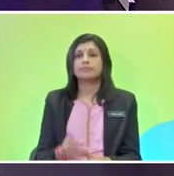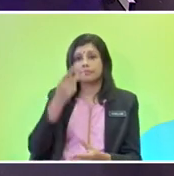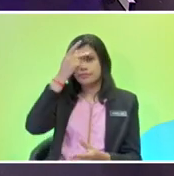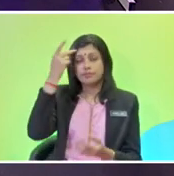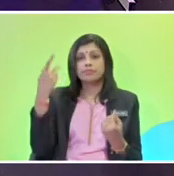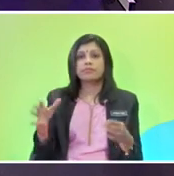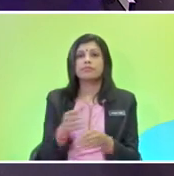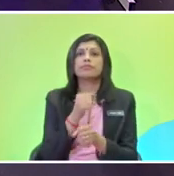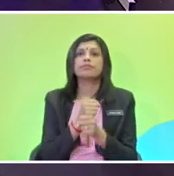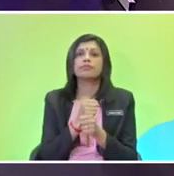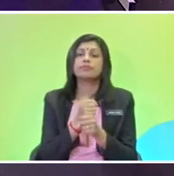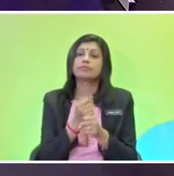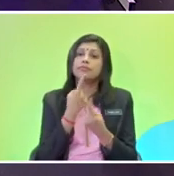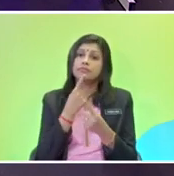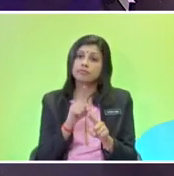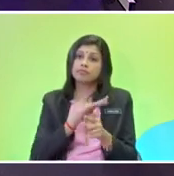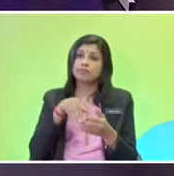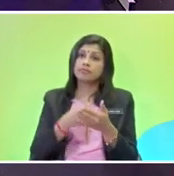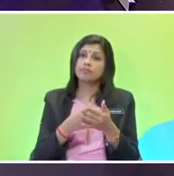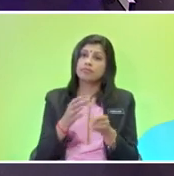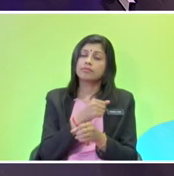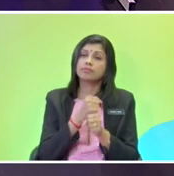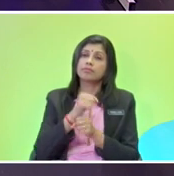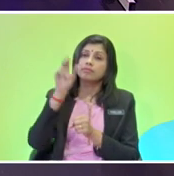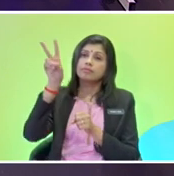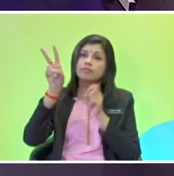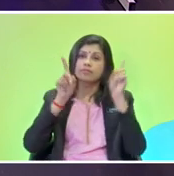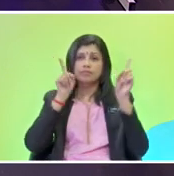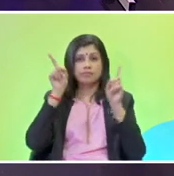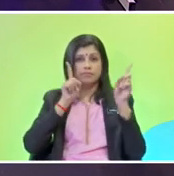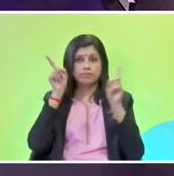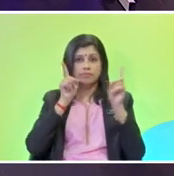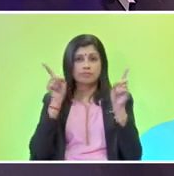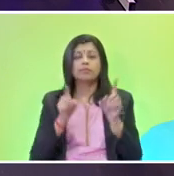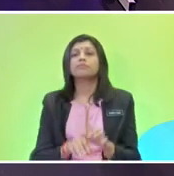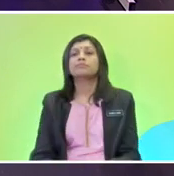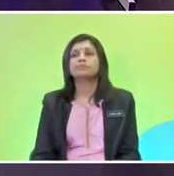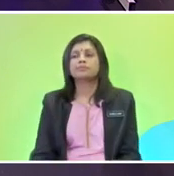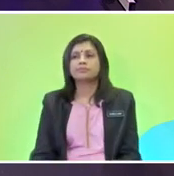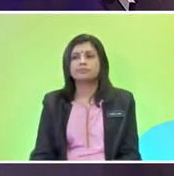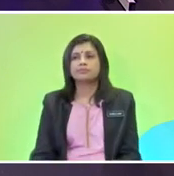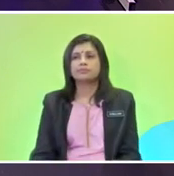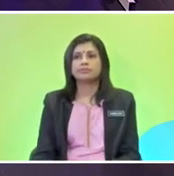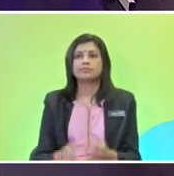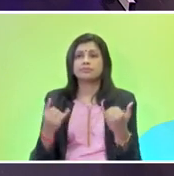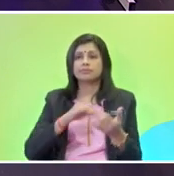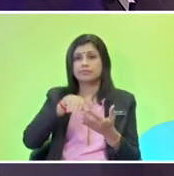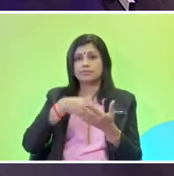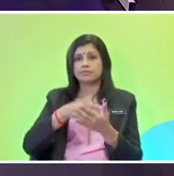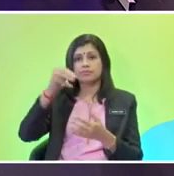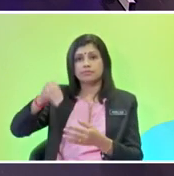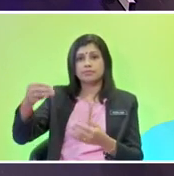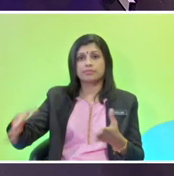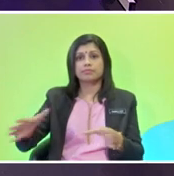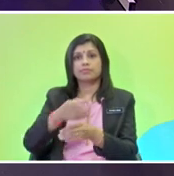bagus, cikgu naik sikit dua bintang. Semua orang dapat dua bintang. Jadi dapatlah tiga bintang. Tambah tiga